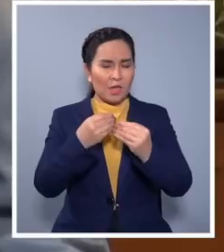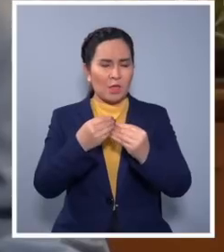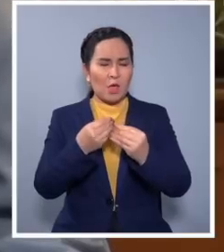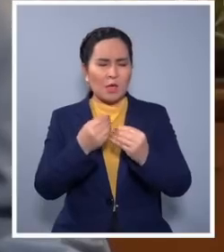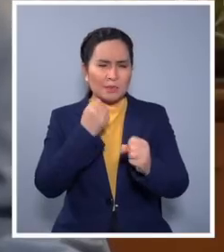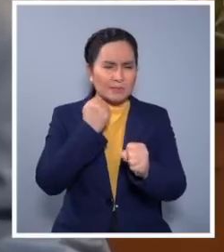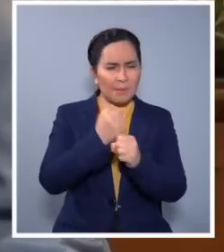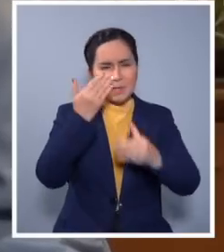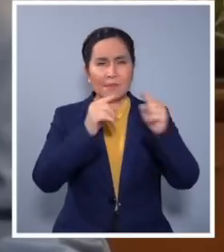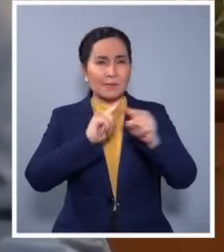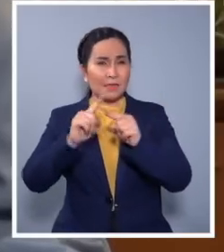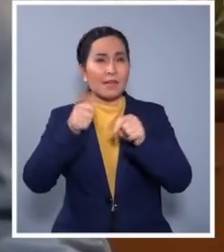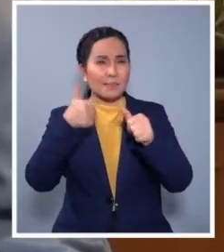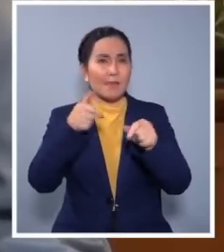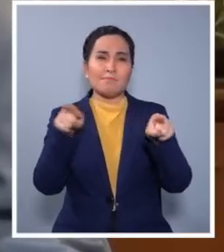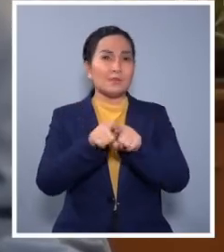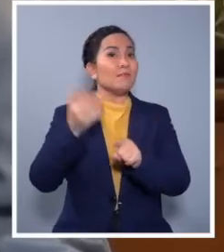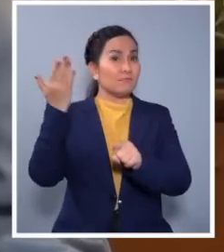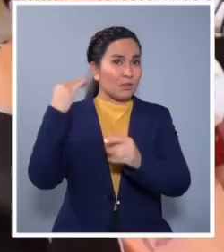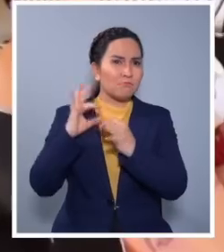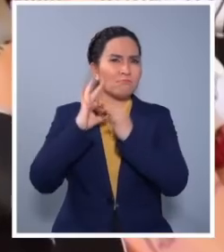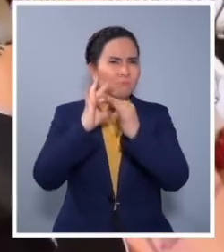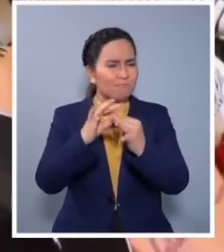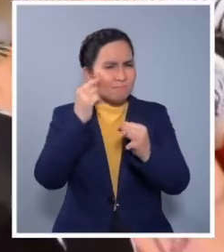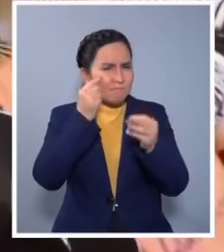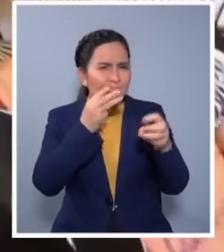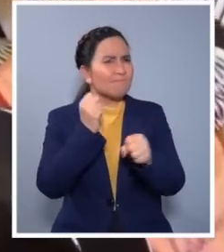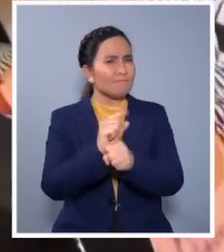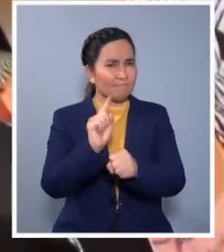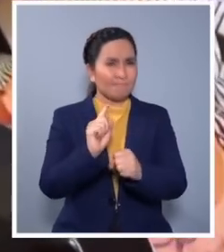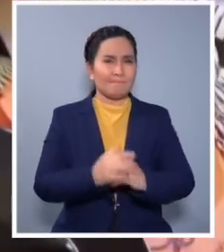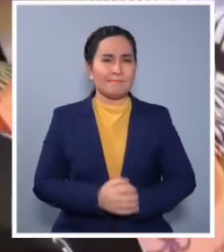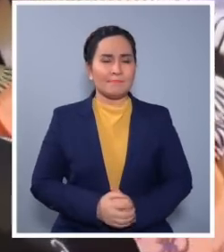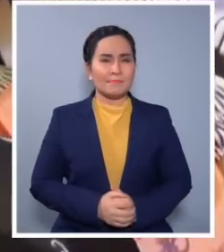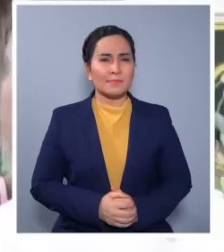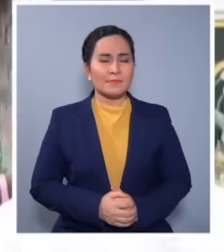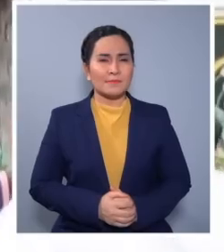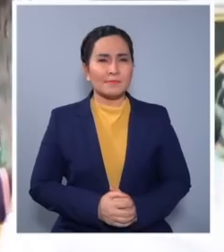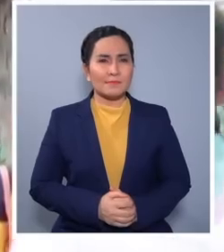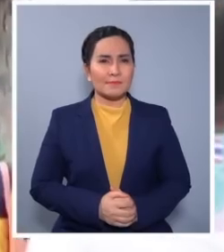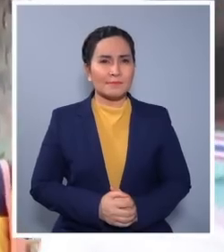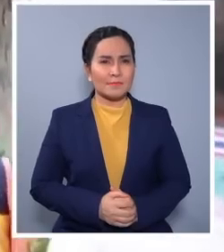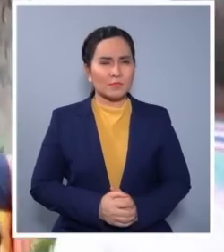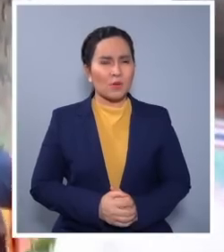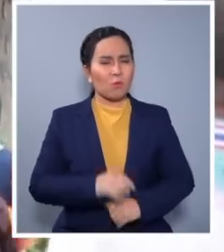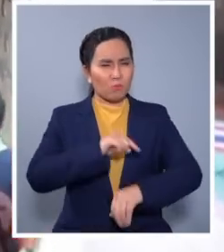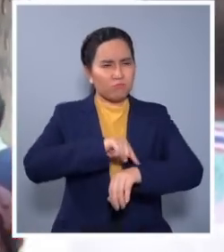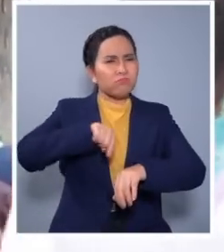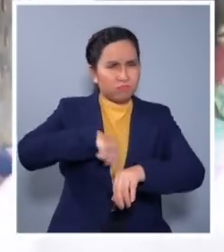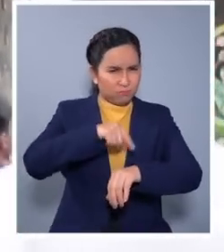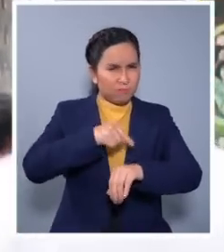ะปกติเหมือนก่อนที่จะมีปัญหาโควิดเนี่ยก็ต้องใช้เวลาพอสม